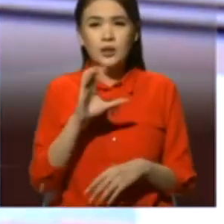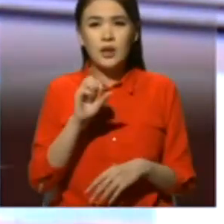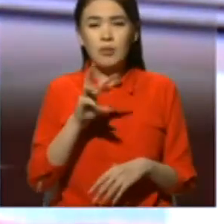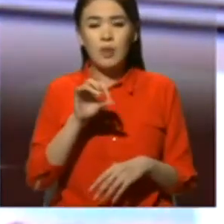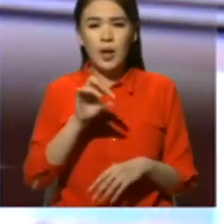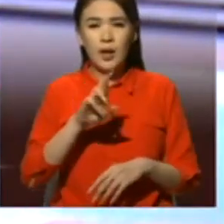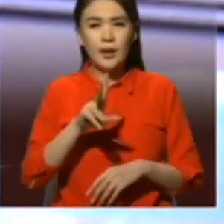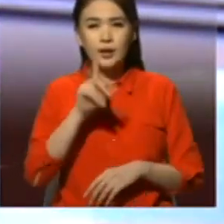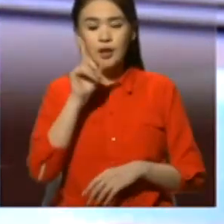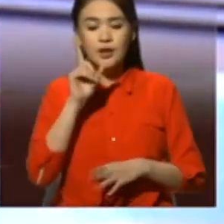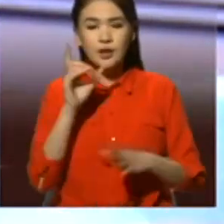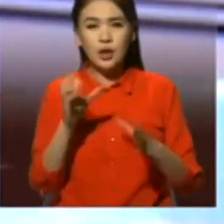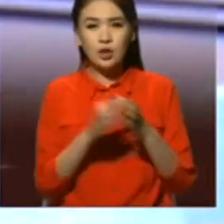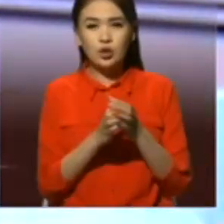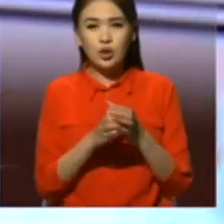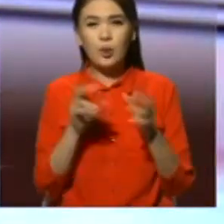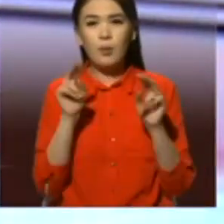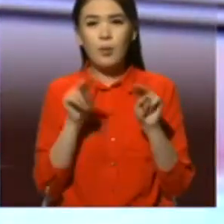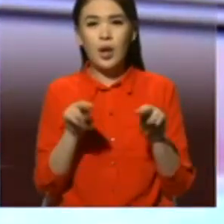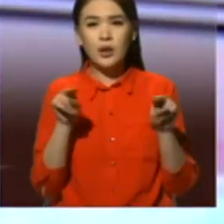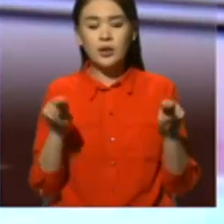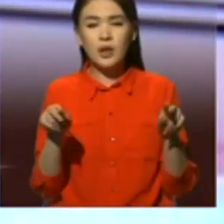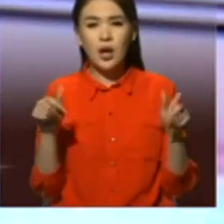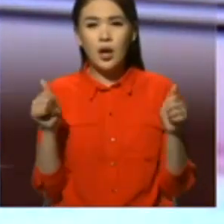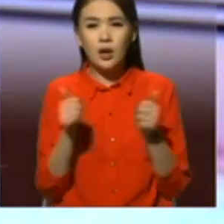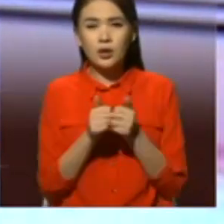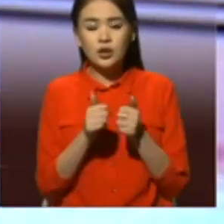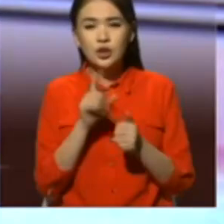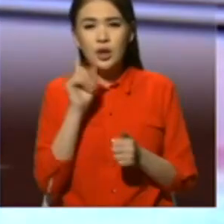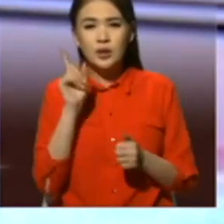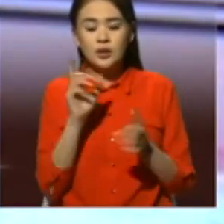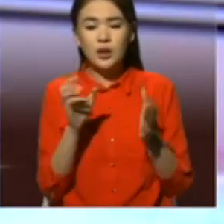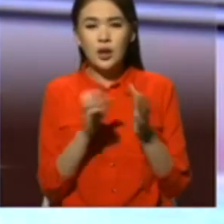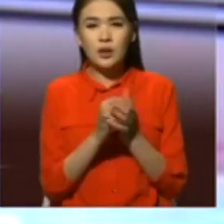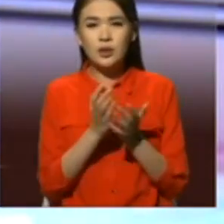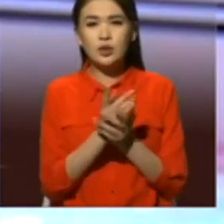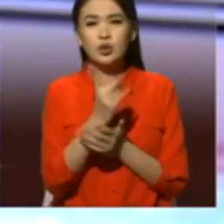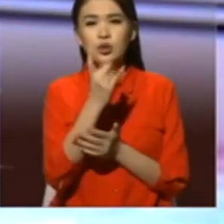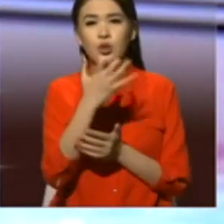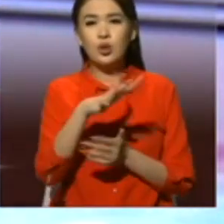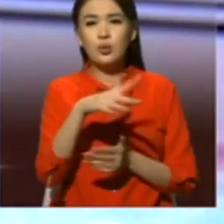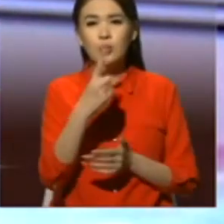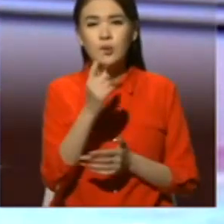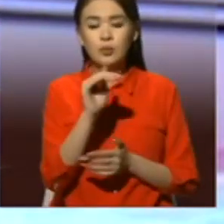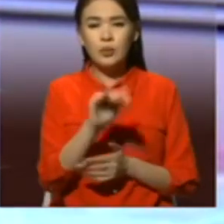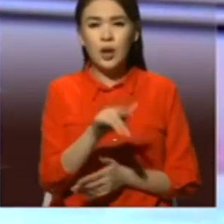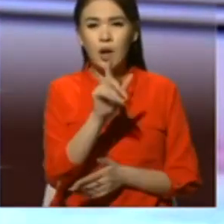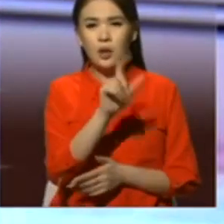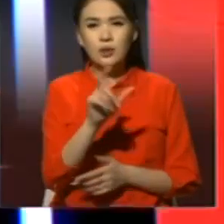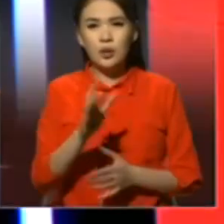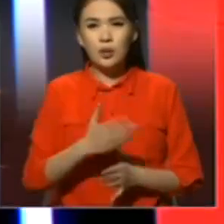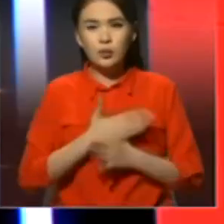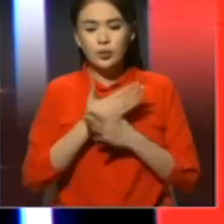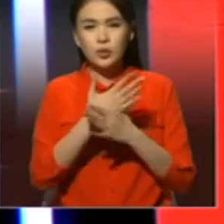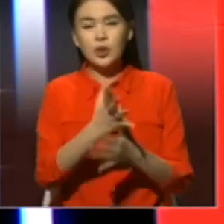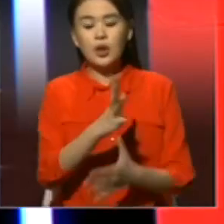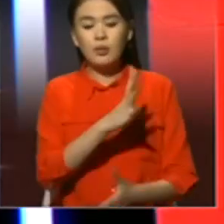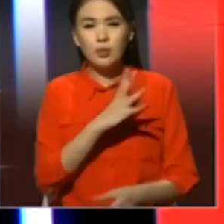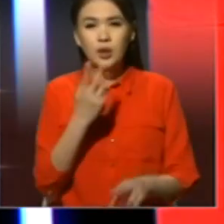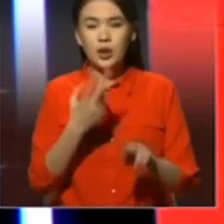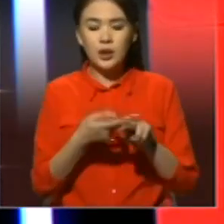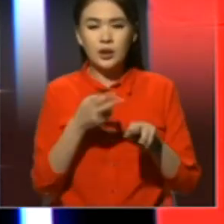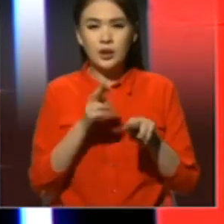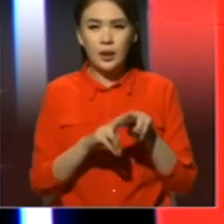Оның жаңағы біздің партияның жанындағы жастар жүрді. Тағы бір сан бар, 150 мыңға жуық азаматқа көмек көрсеткен екен.